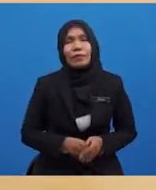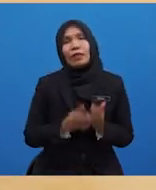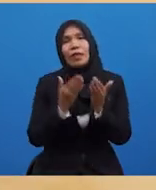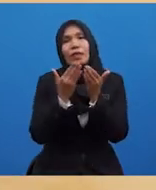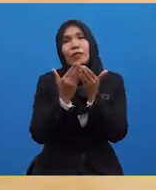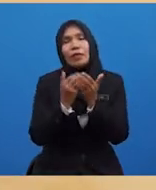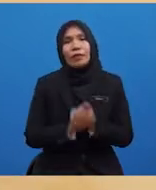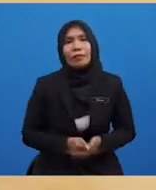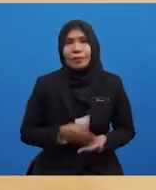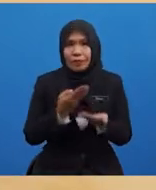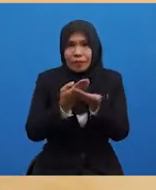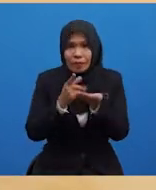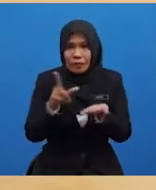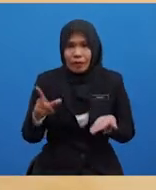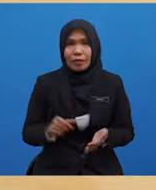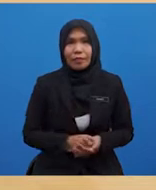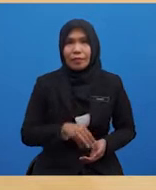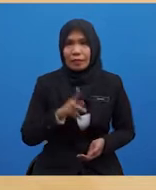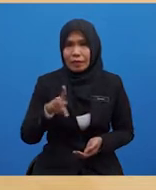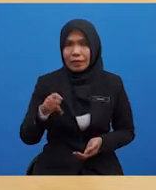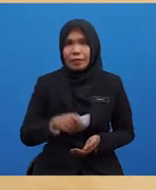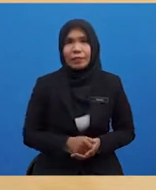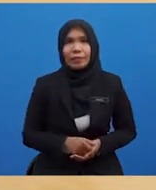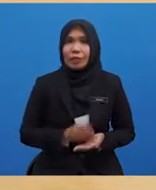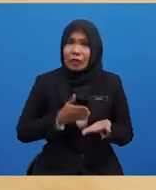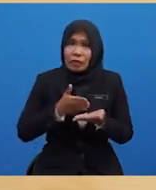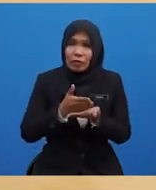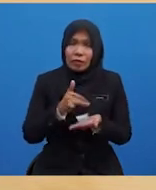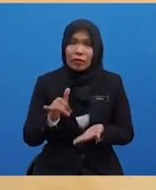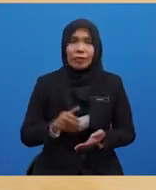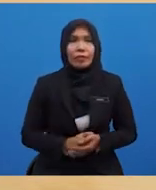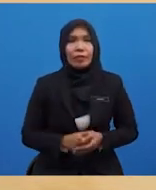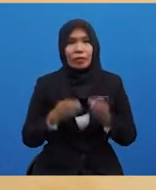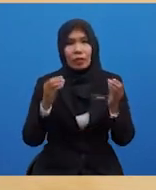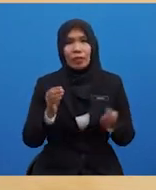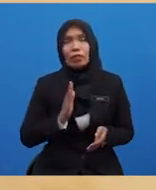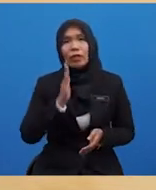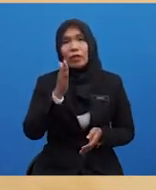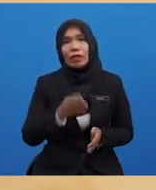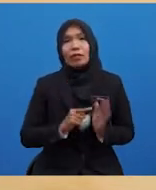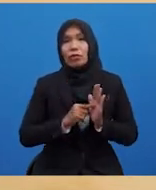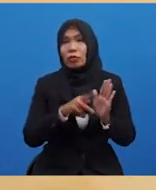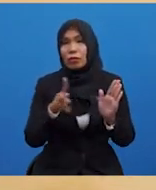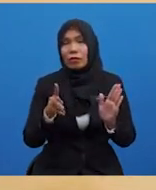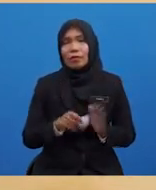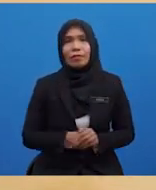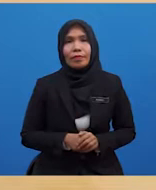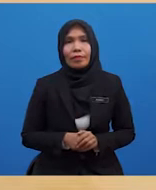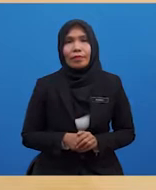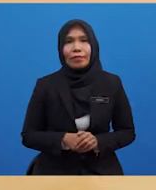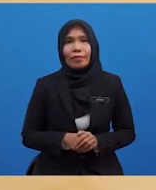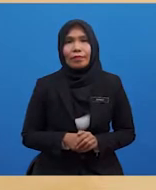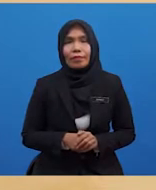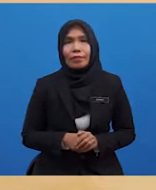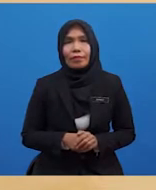Alhamdulillah. Baiklah para pelajar. Seterusnya, cikgu akan tunjukkan pula